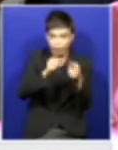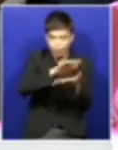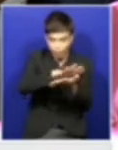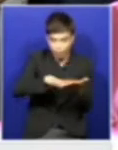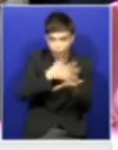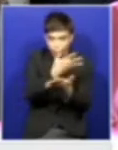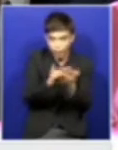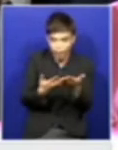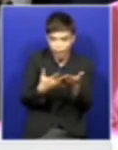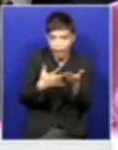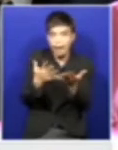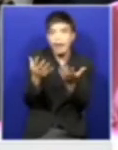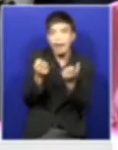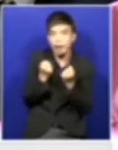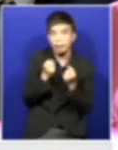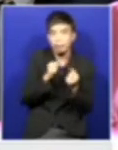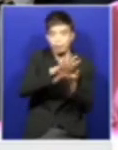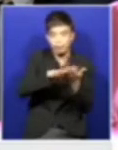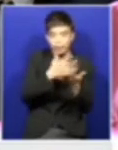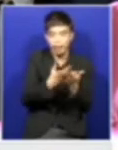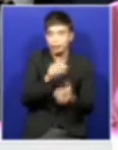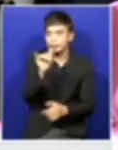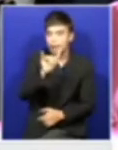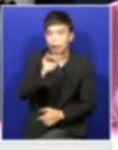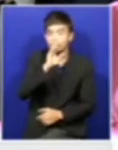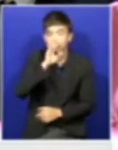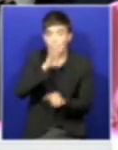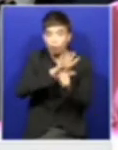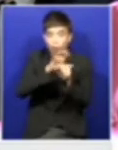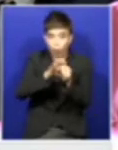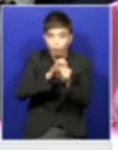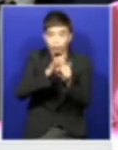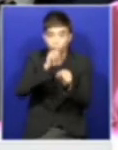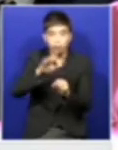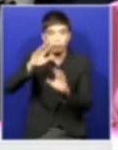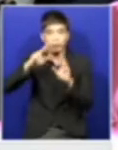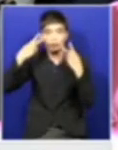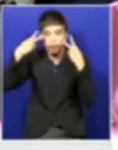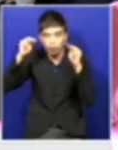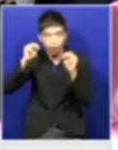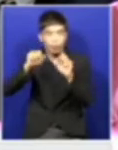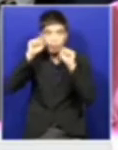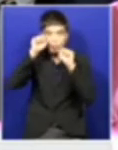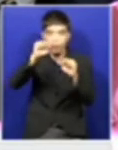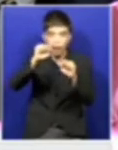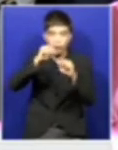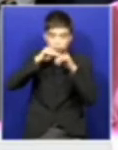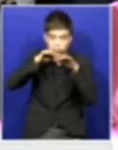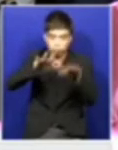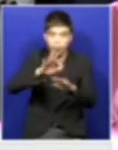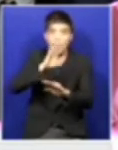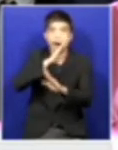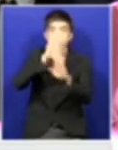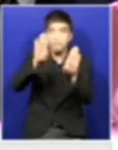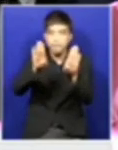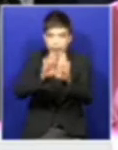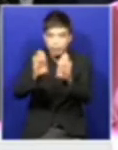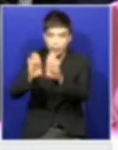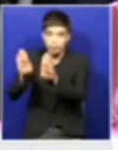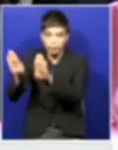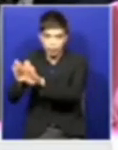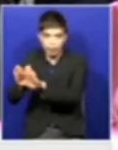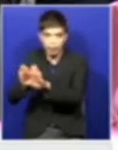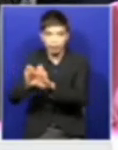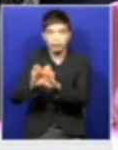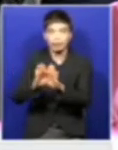ควิดปุ๊บท่านนายกก็ประกาศปิดเมืองปิดโรงงานปิดกิจการแต่ไม่ได้กักตัวประชาชน